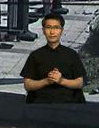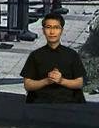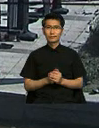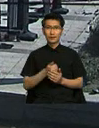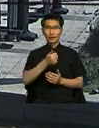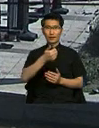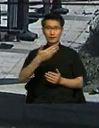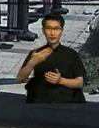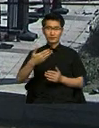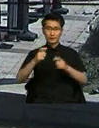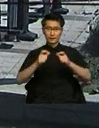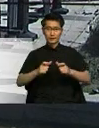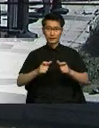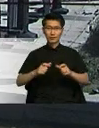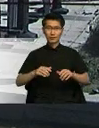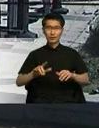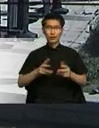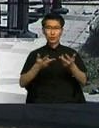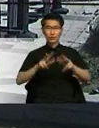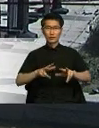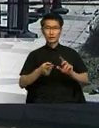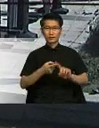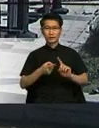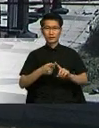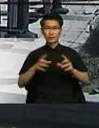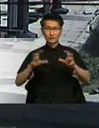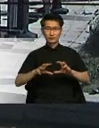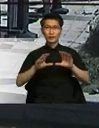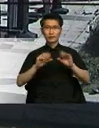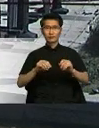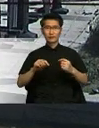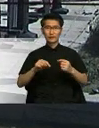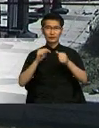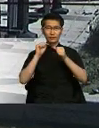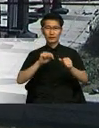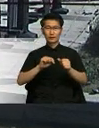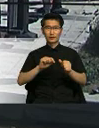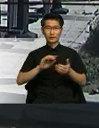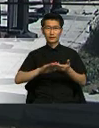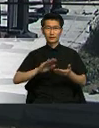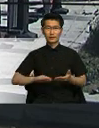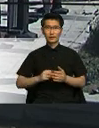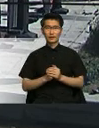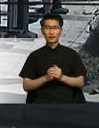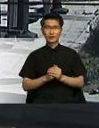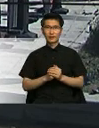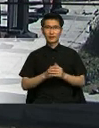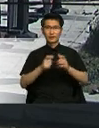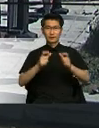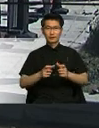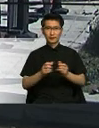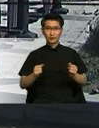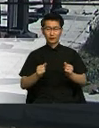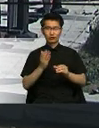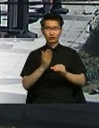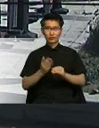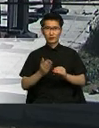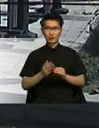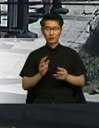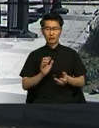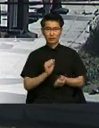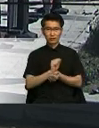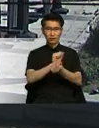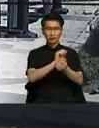하남시가 지역 내 전체 공원 구역에 대한 집합 금지 행정 명령을 내렸습니다 시민들 사이에 확진 자 발생이